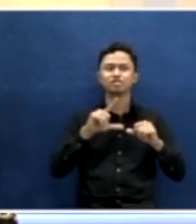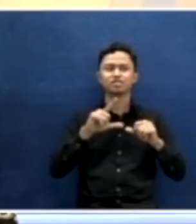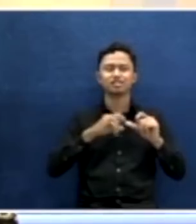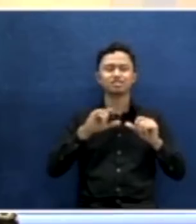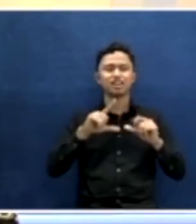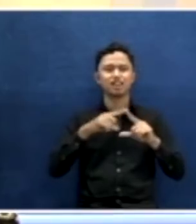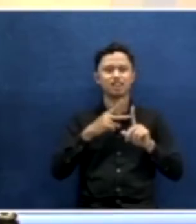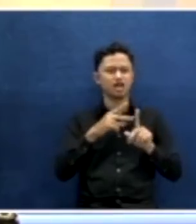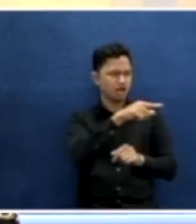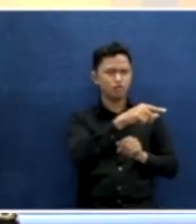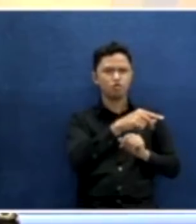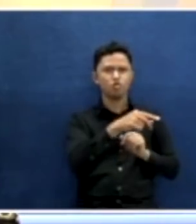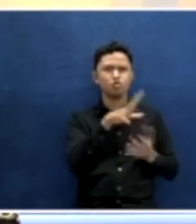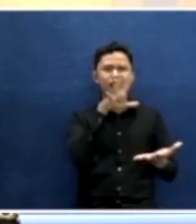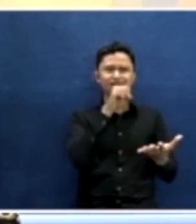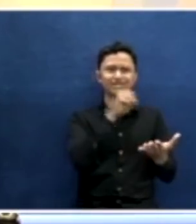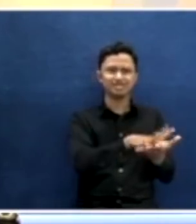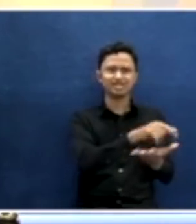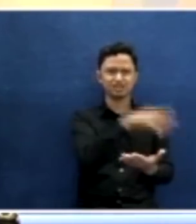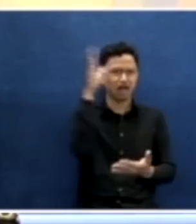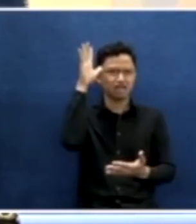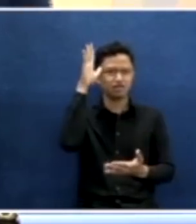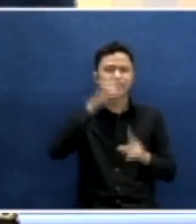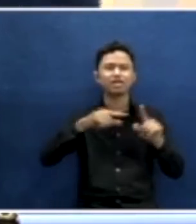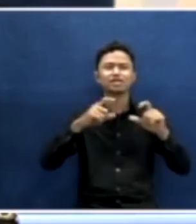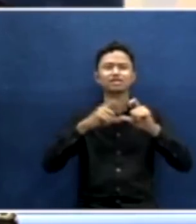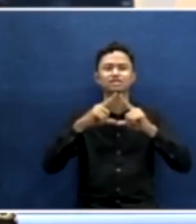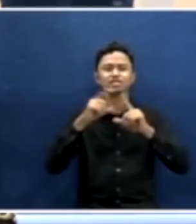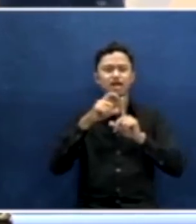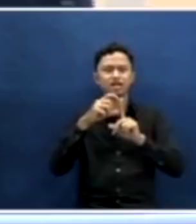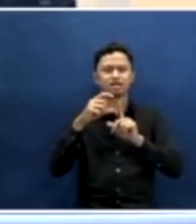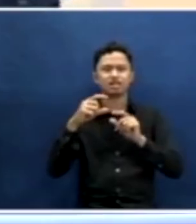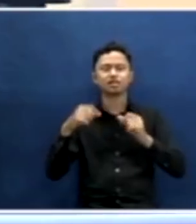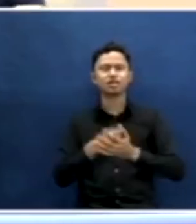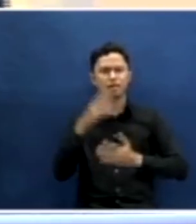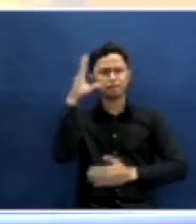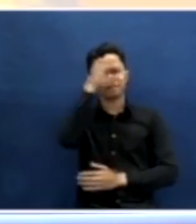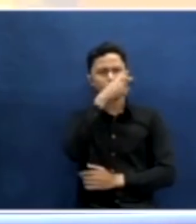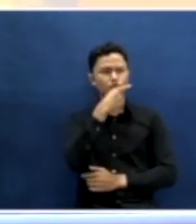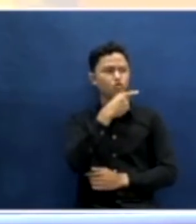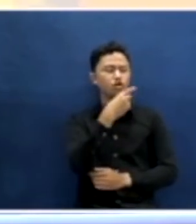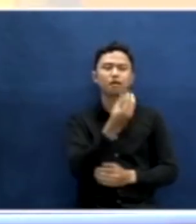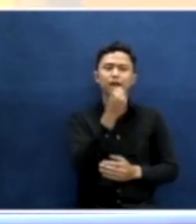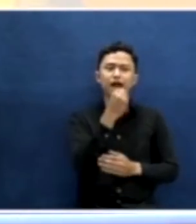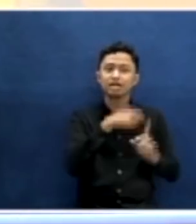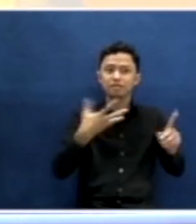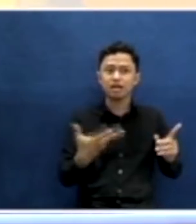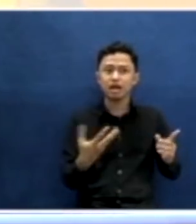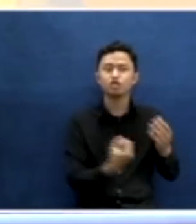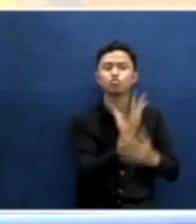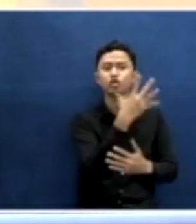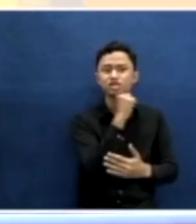makanan Ya udah sampai saat final pywaves terus pakai Samet ini makanan dari mana siapa yang keluar Siapa yang membutuhkan